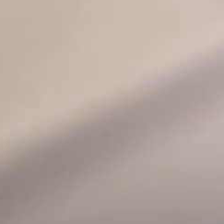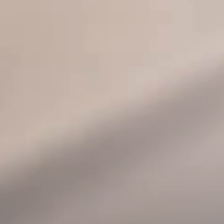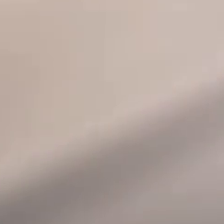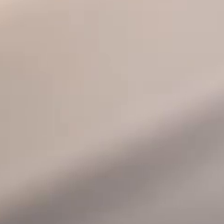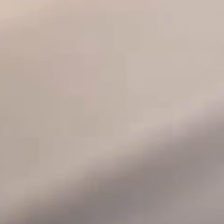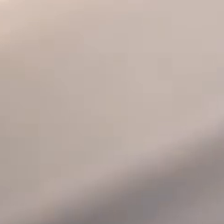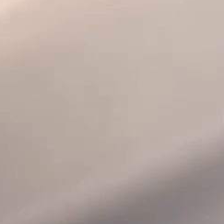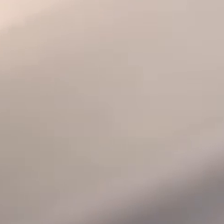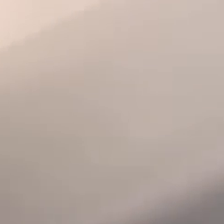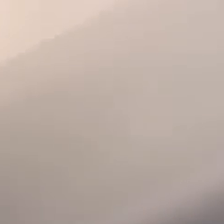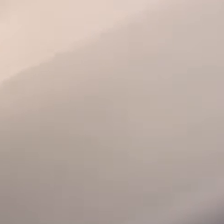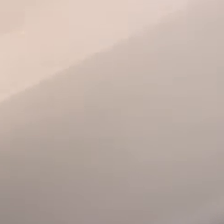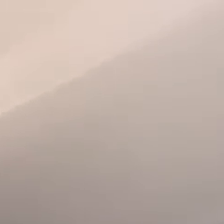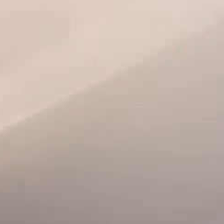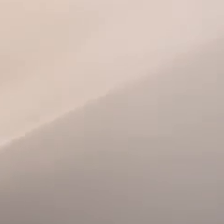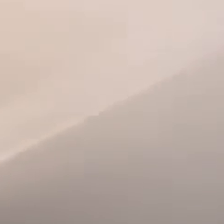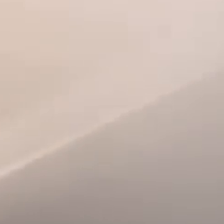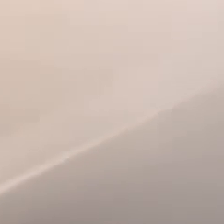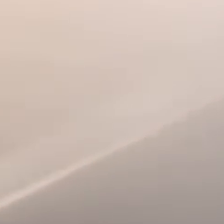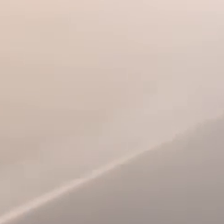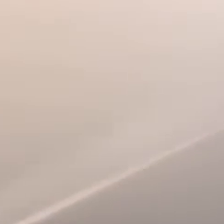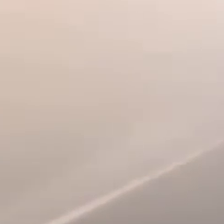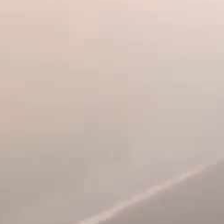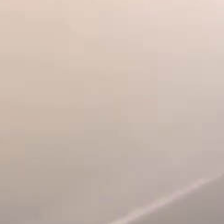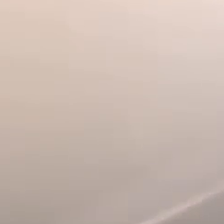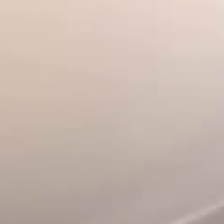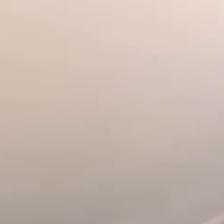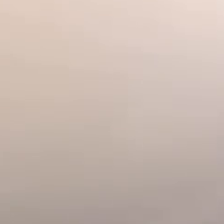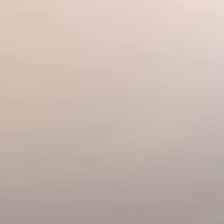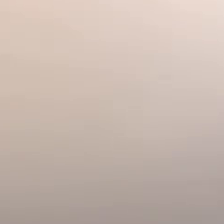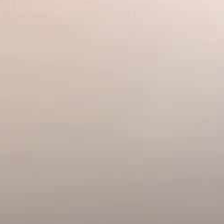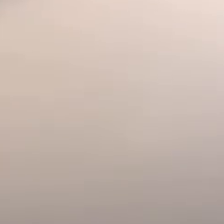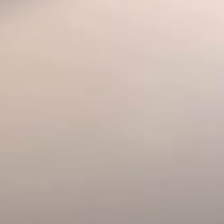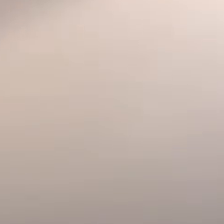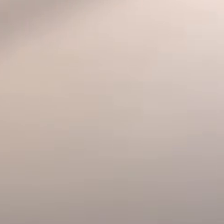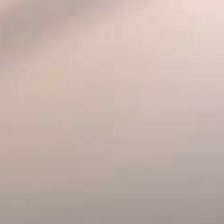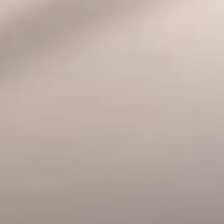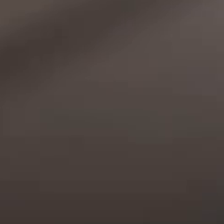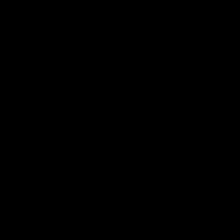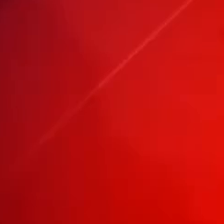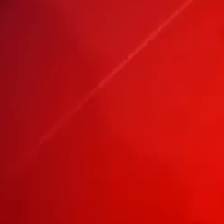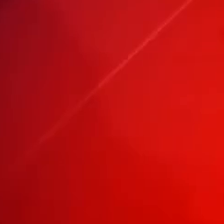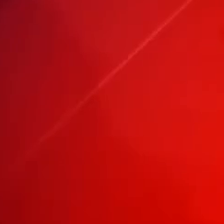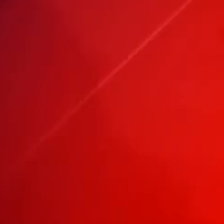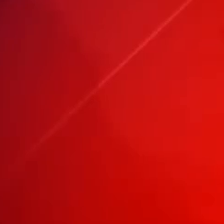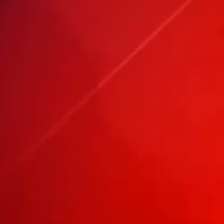TV at sa www.gmanews.tv.